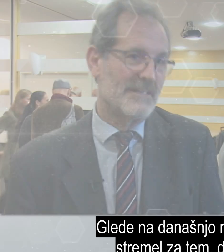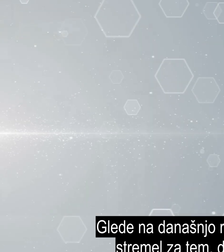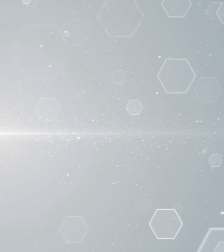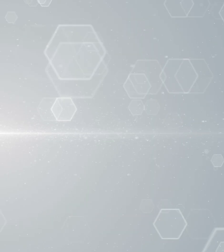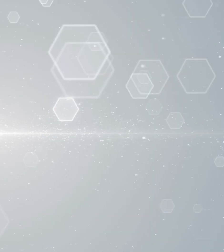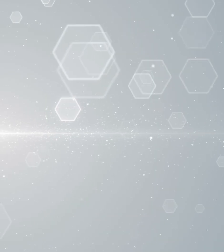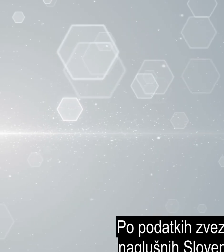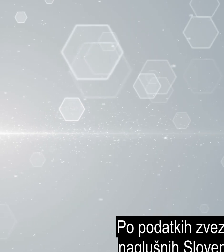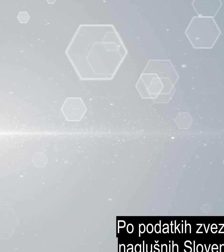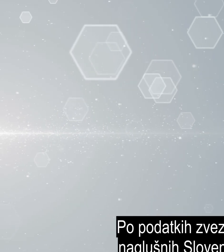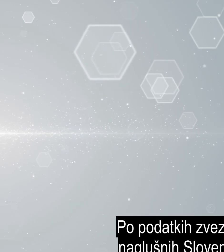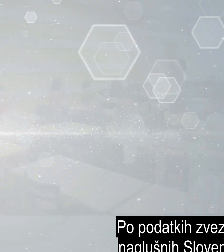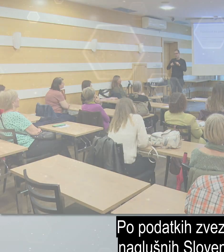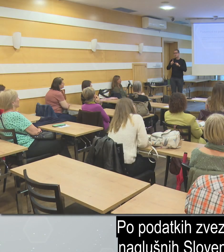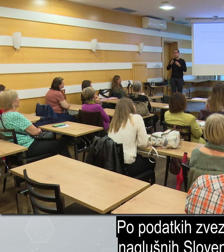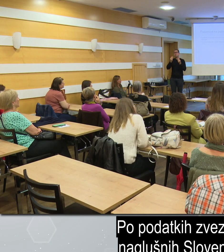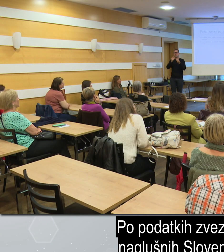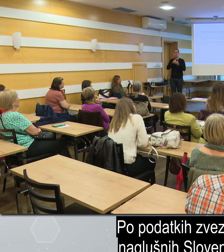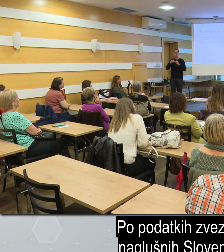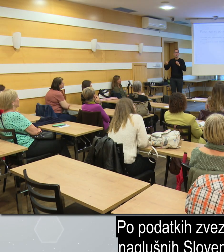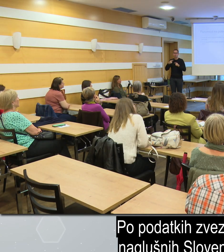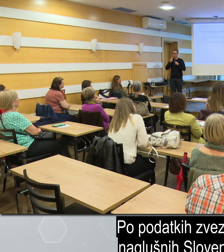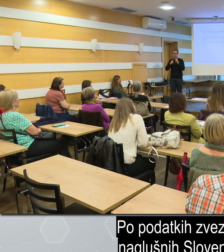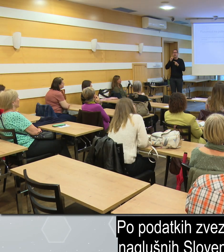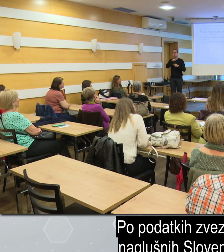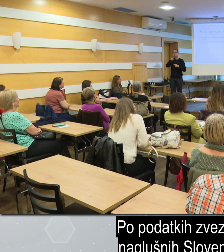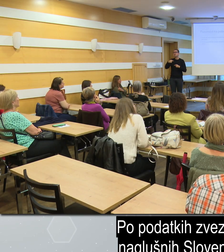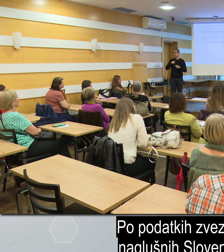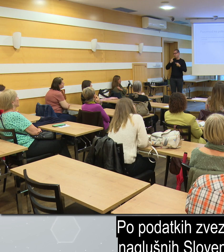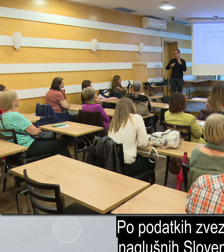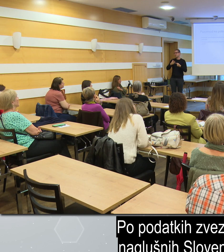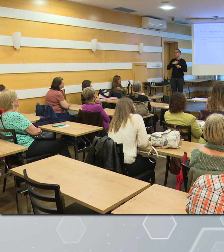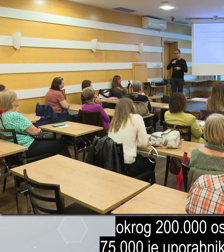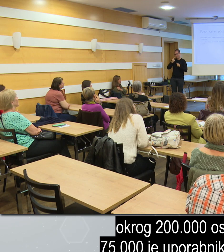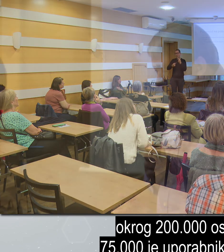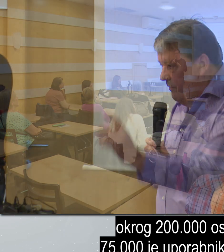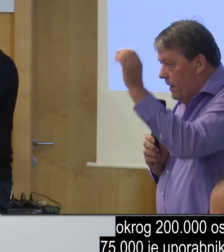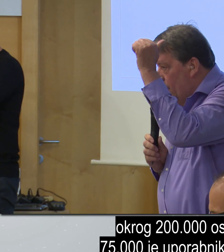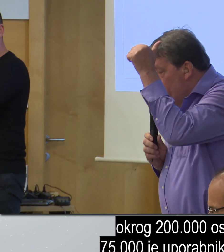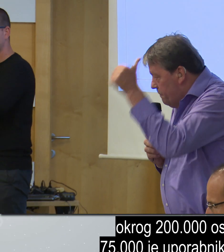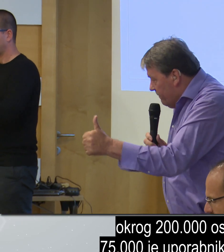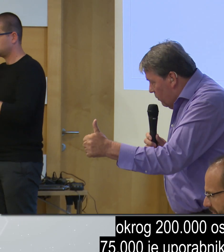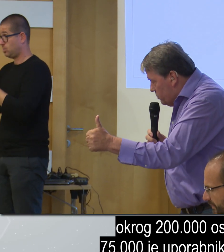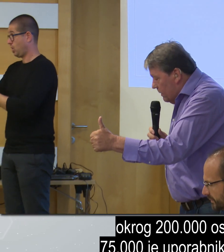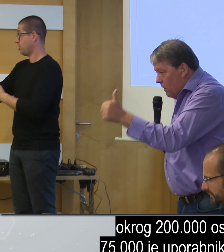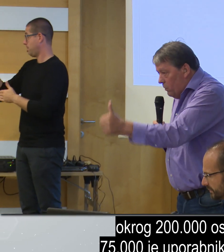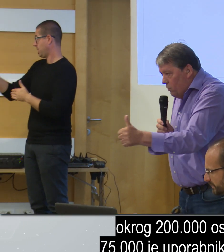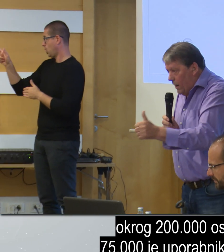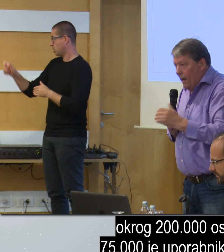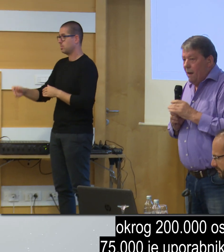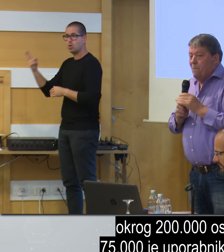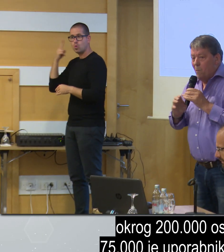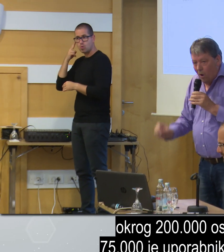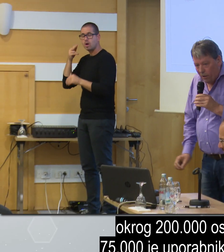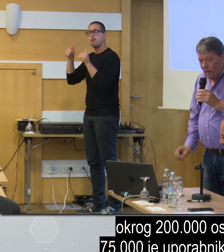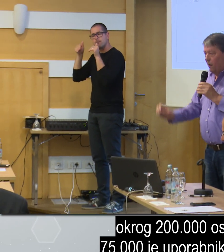Ne? Po podatkih Zveze društev gluhih in naglušnih Slovenije biva v Sloveniji okrog 200 tisoč oseb z okvaro